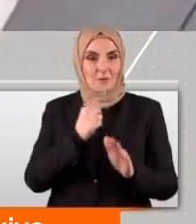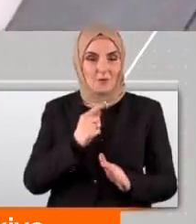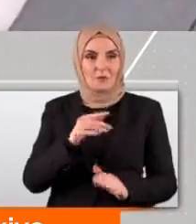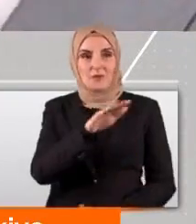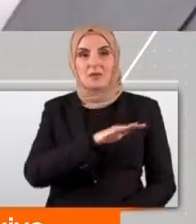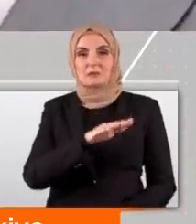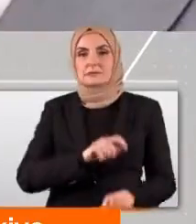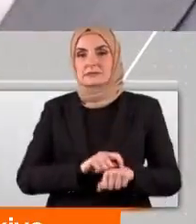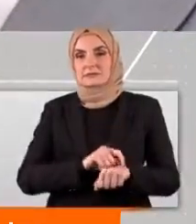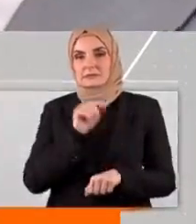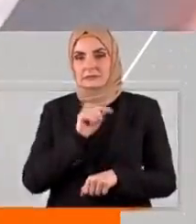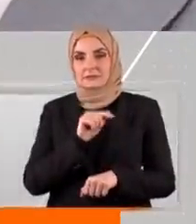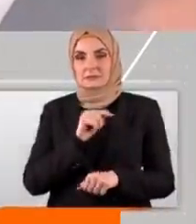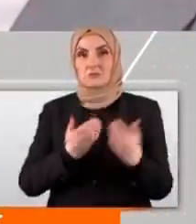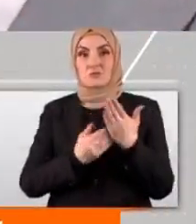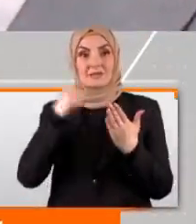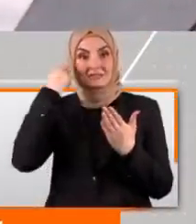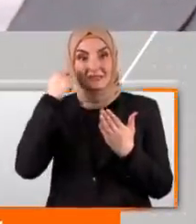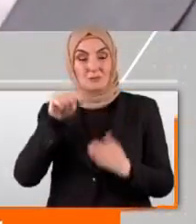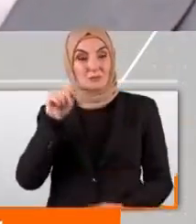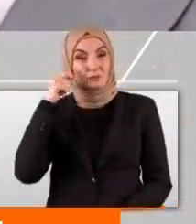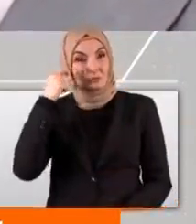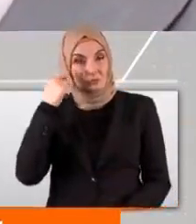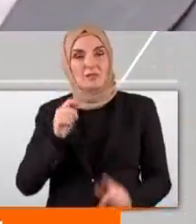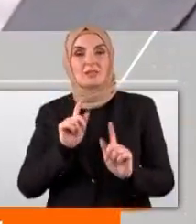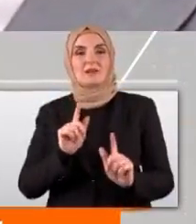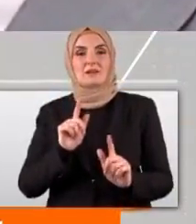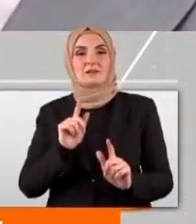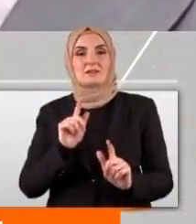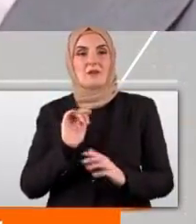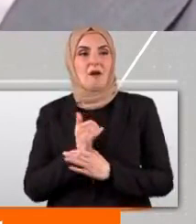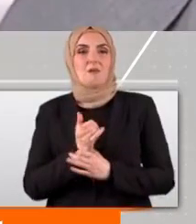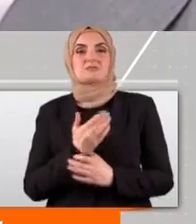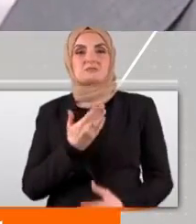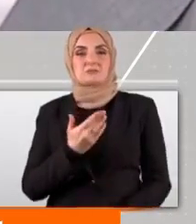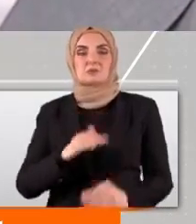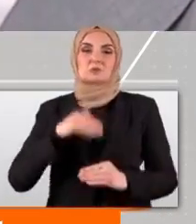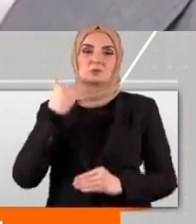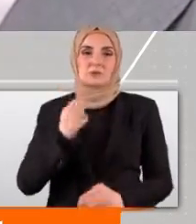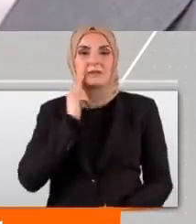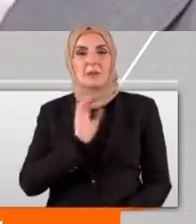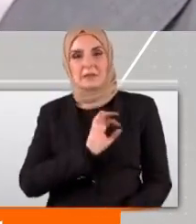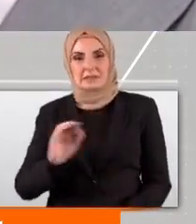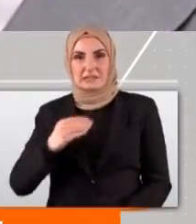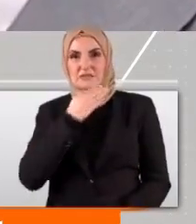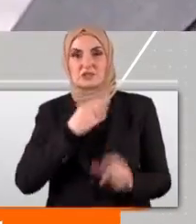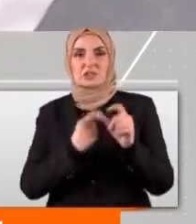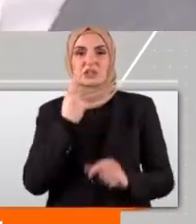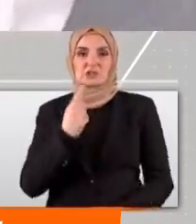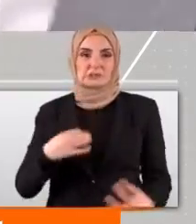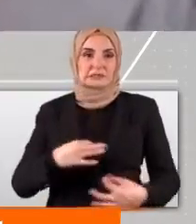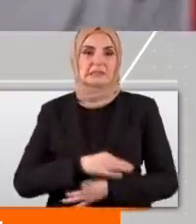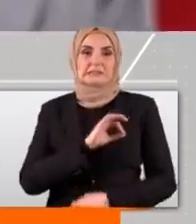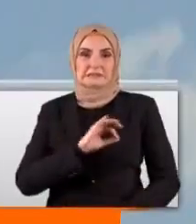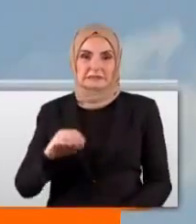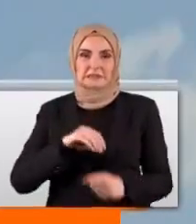zeka. Sonuç, beceremediniz. Sonra ne oldu? Terbiyesiz, fırsatçı, saygısız, iç